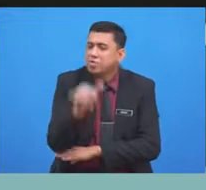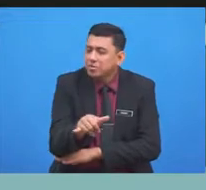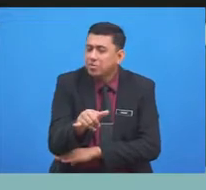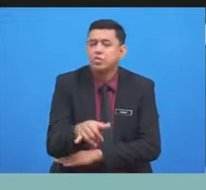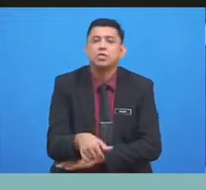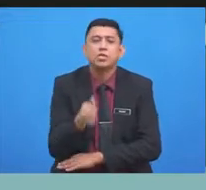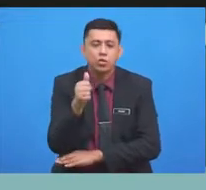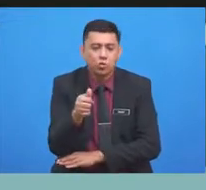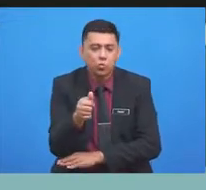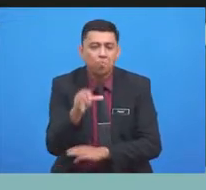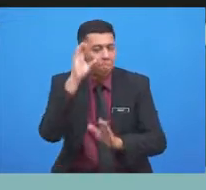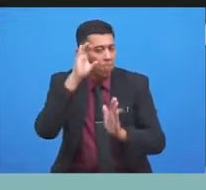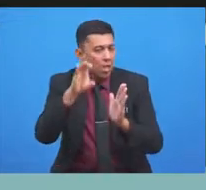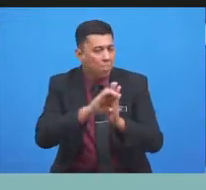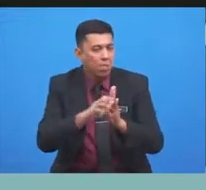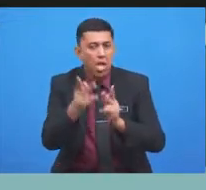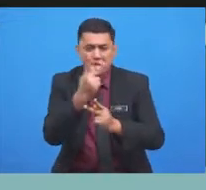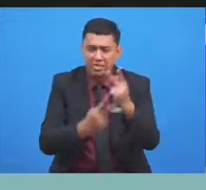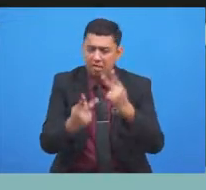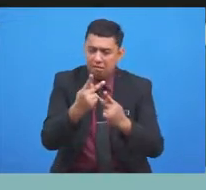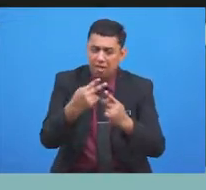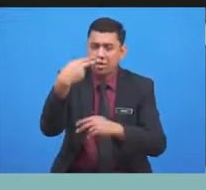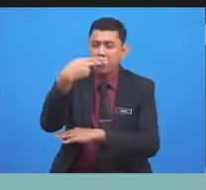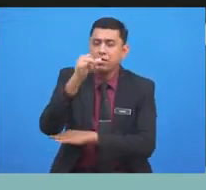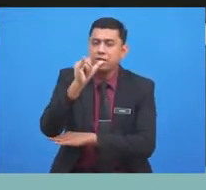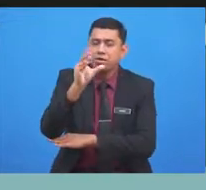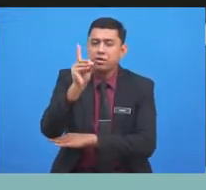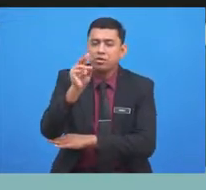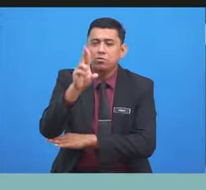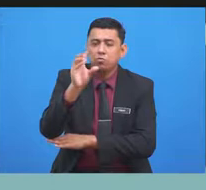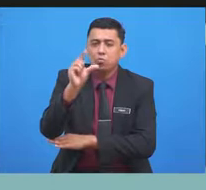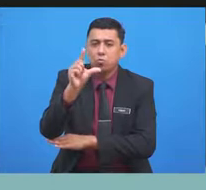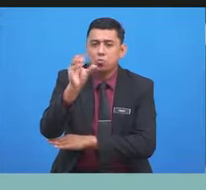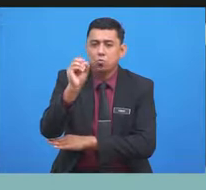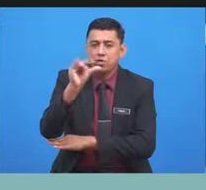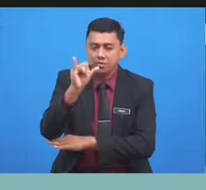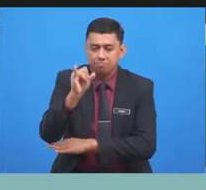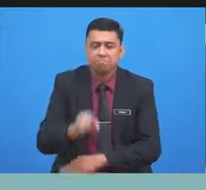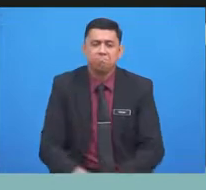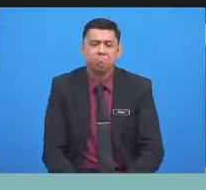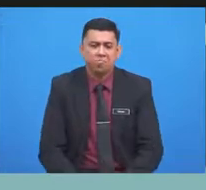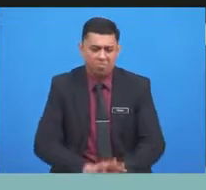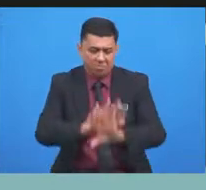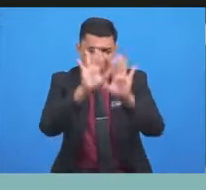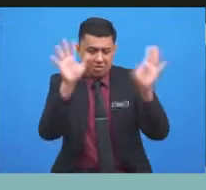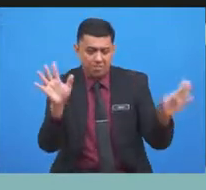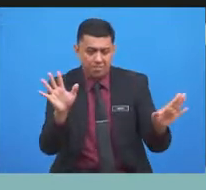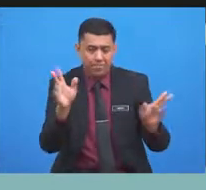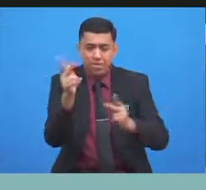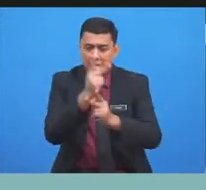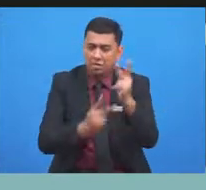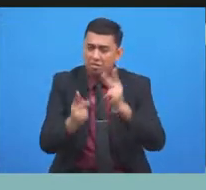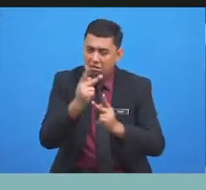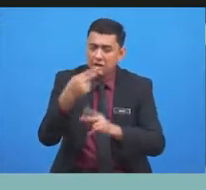itu gambar kitaran hidrologi. Jadi, hari ini cikgu akan terangkan tentang kitaran